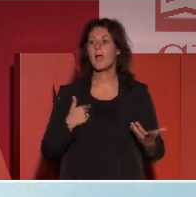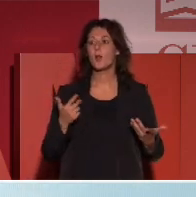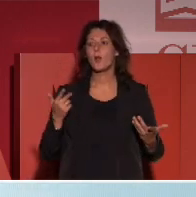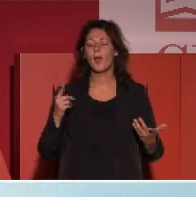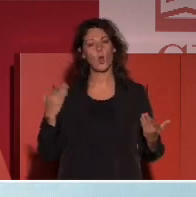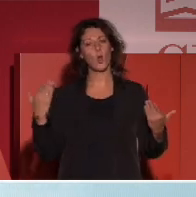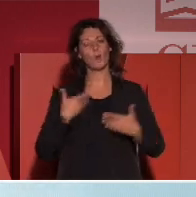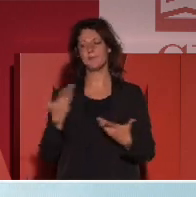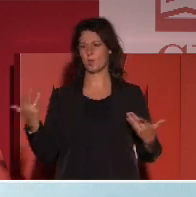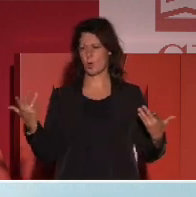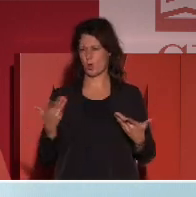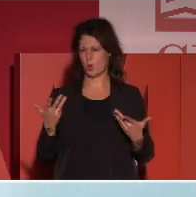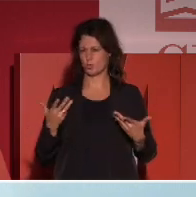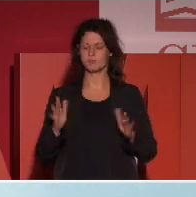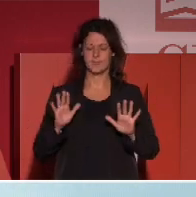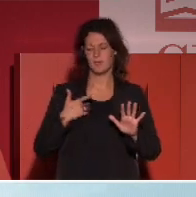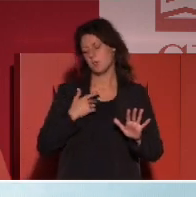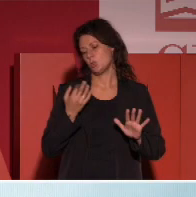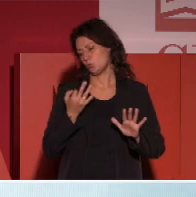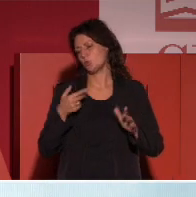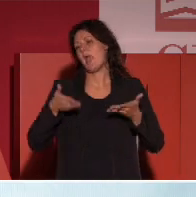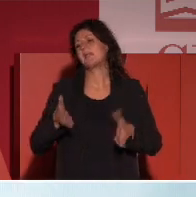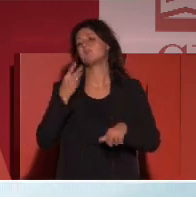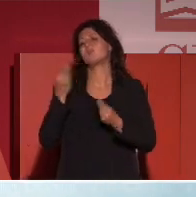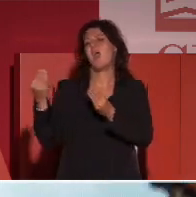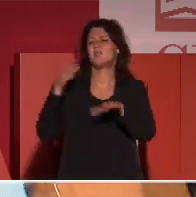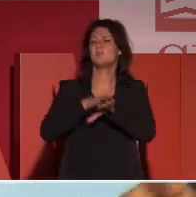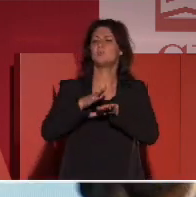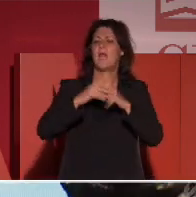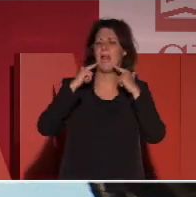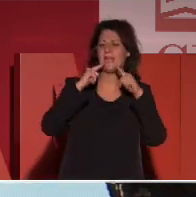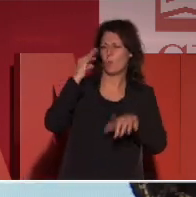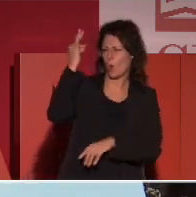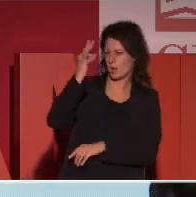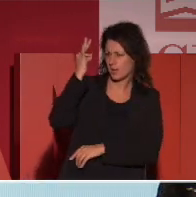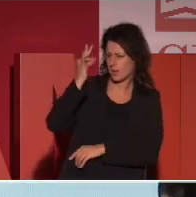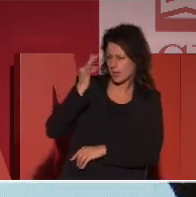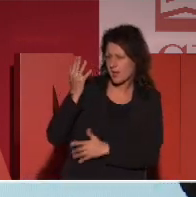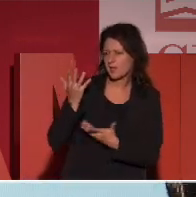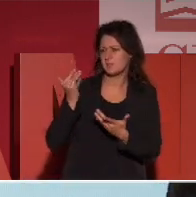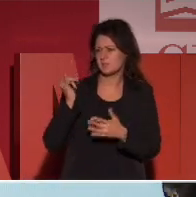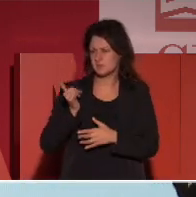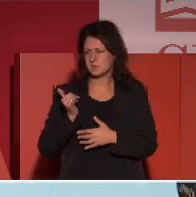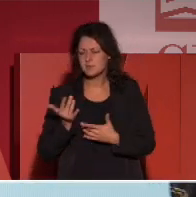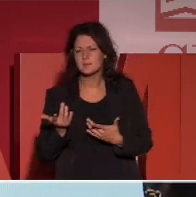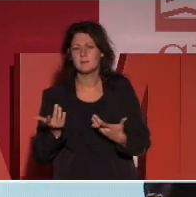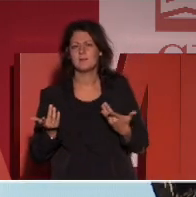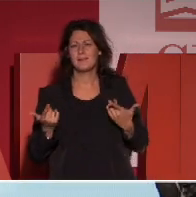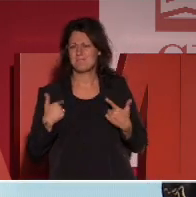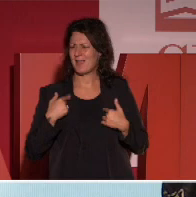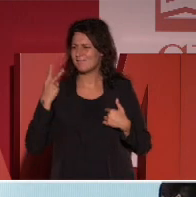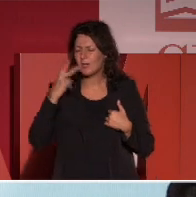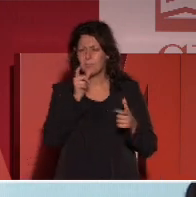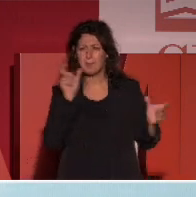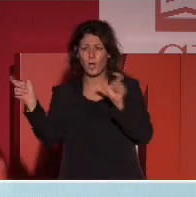per carità sicuramente l'inglese è la lingua del presente e del futuro però così io mi veniva un po